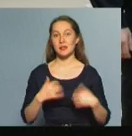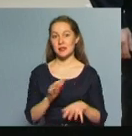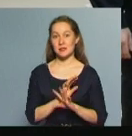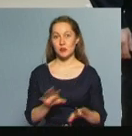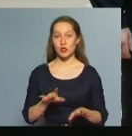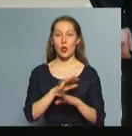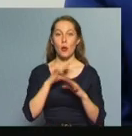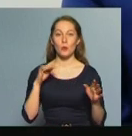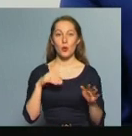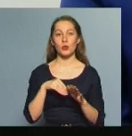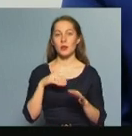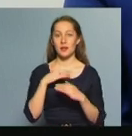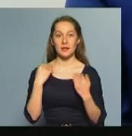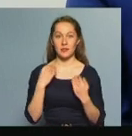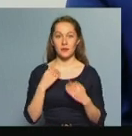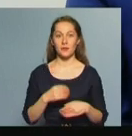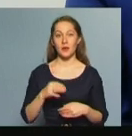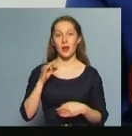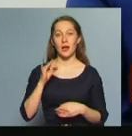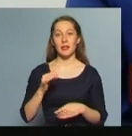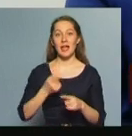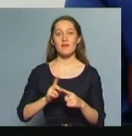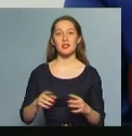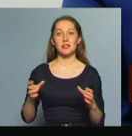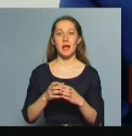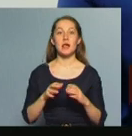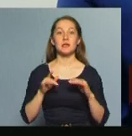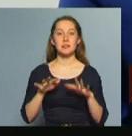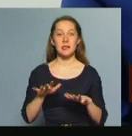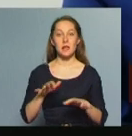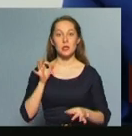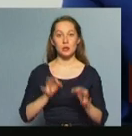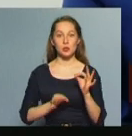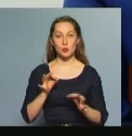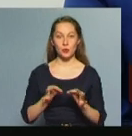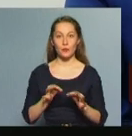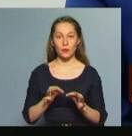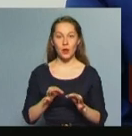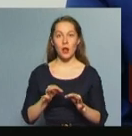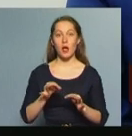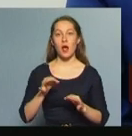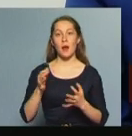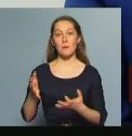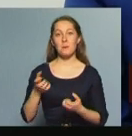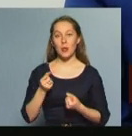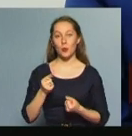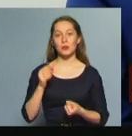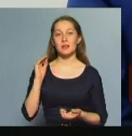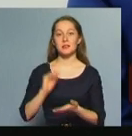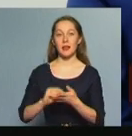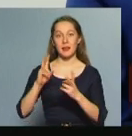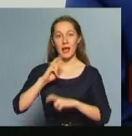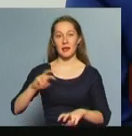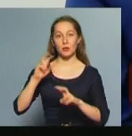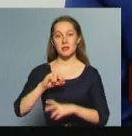уклонистов наказывают. При рассмотрении указанной категории дел судом прокуратура ориентирует суд на назначение диагностики